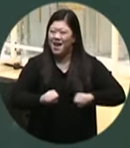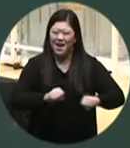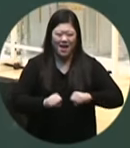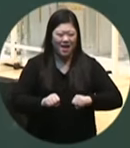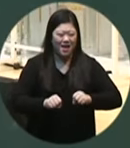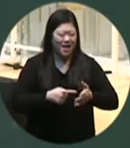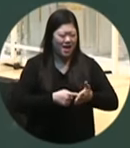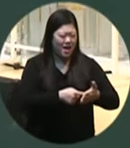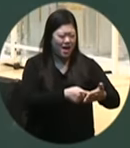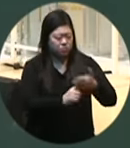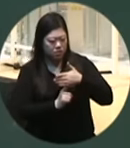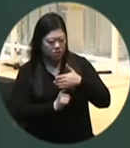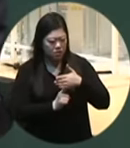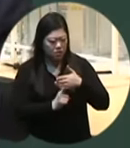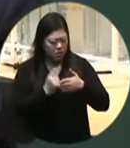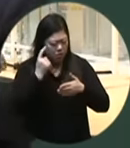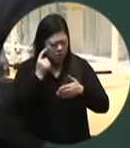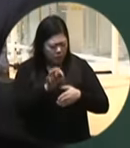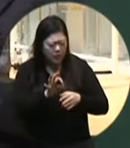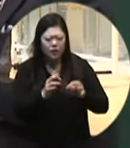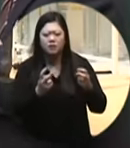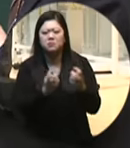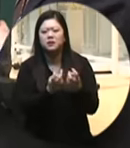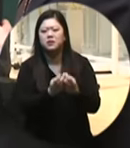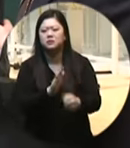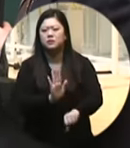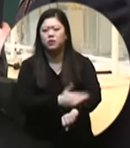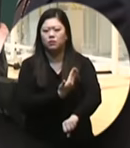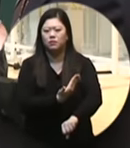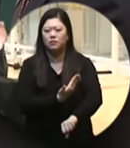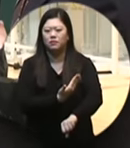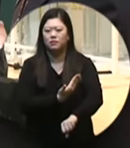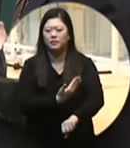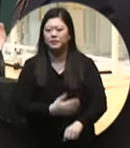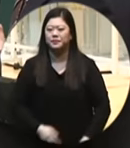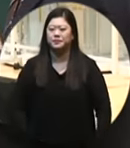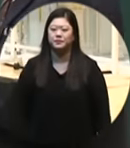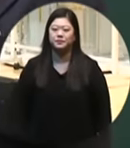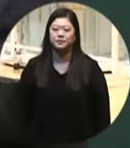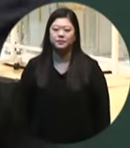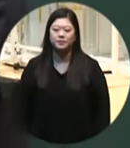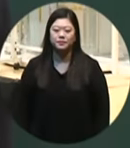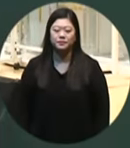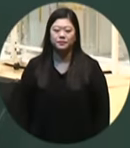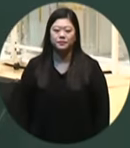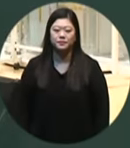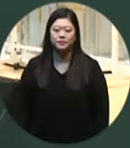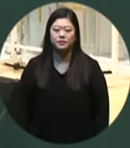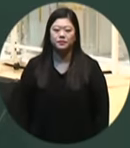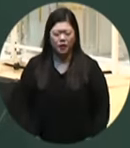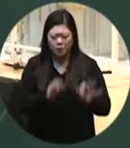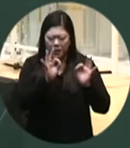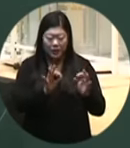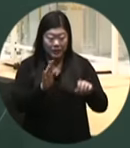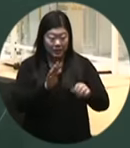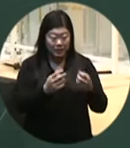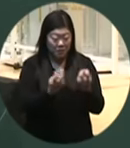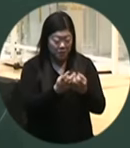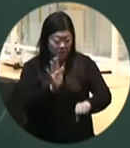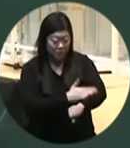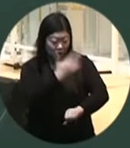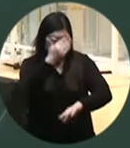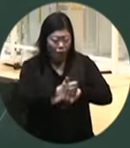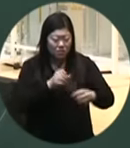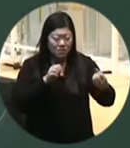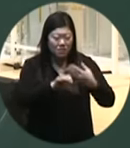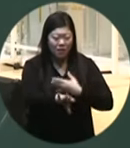거 아니죠. So many people they receive a lot of grace and they feel really high and then they go back down again. That's not good. 그 어떤 면에서 응답 못 받는 거죠. That's the way to not receive answers.